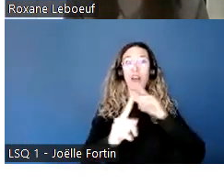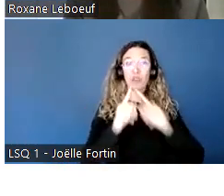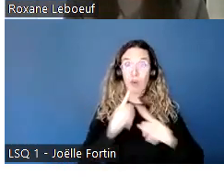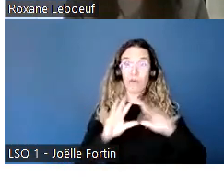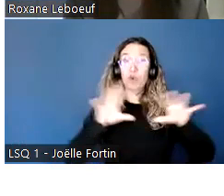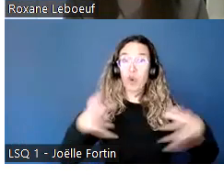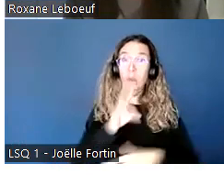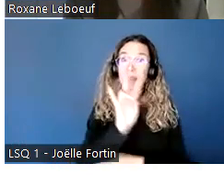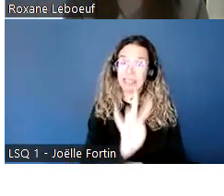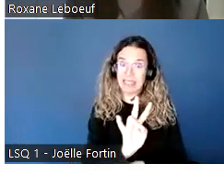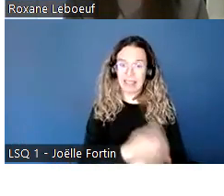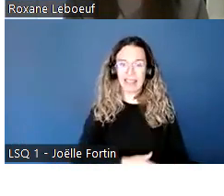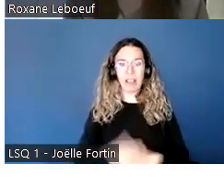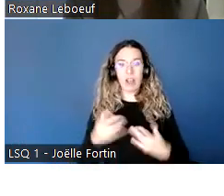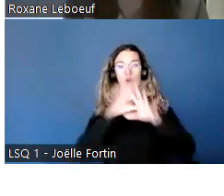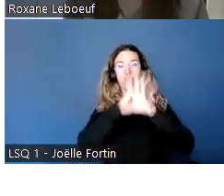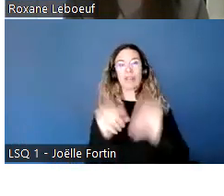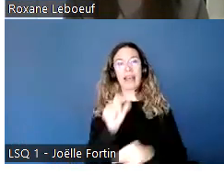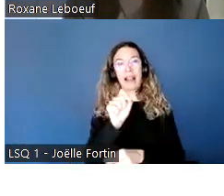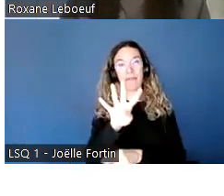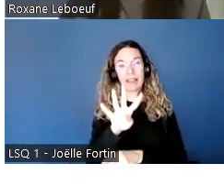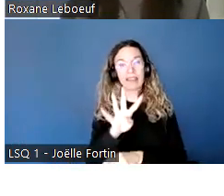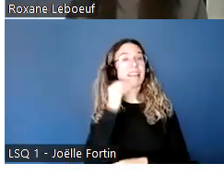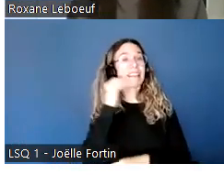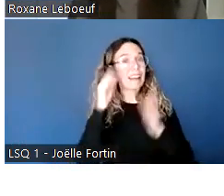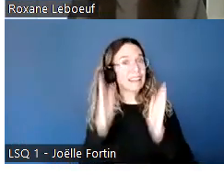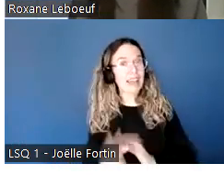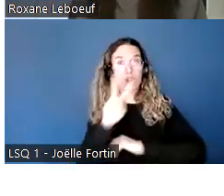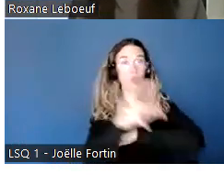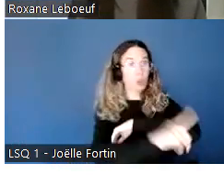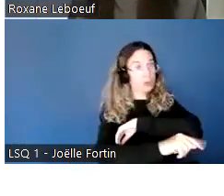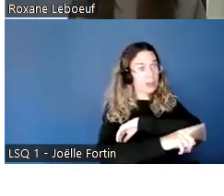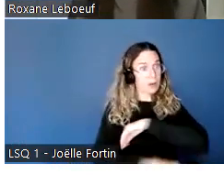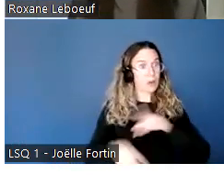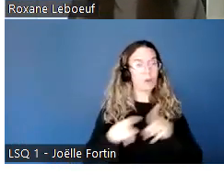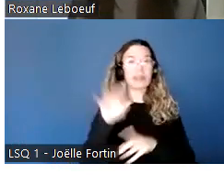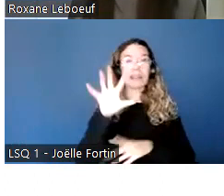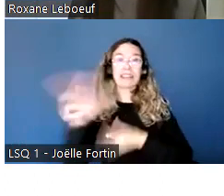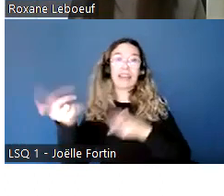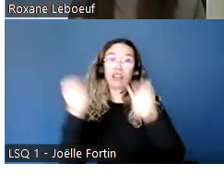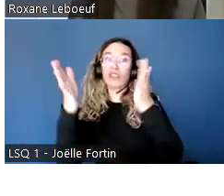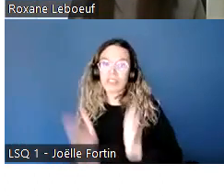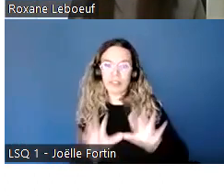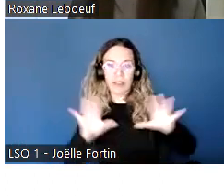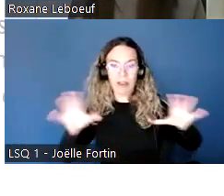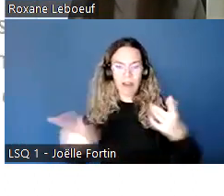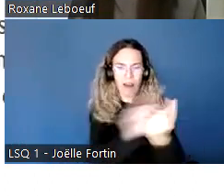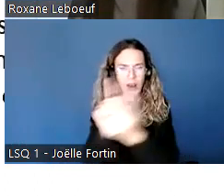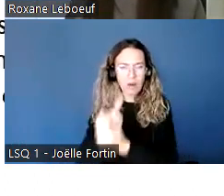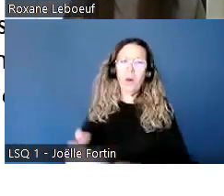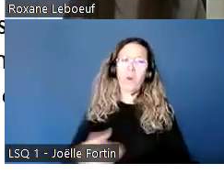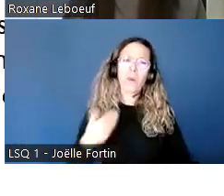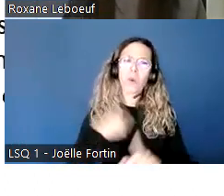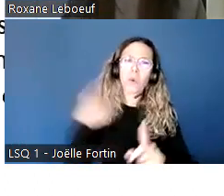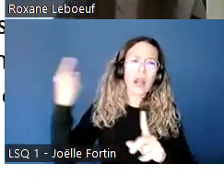ont permis de rencontrer 24 résidents, 2 employés et 5 gestionnaires. Et pourquoi on faisait ça? C'est